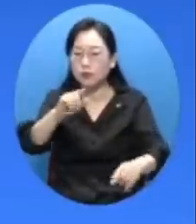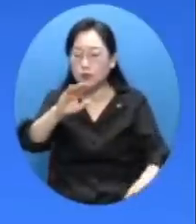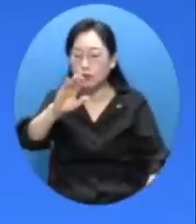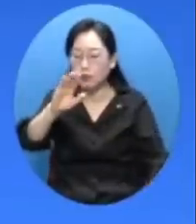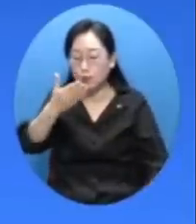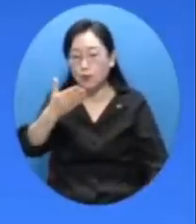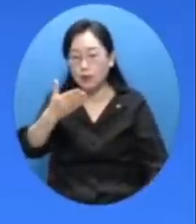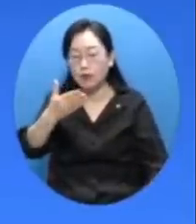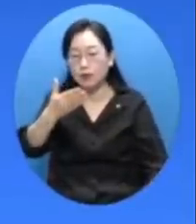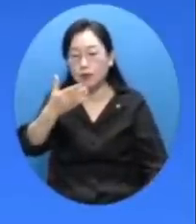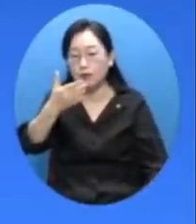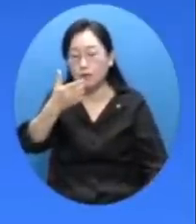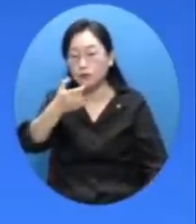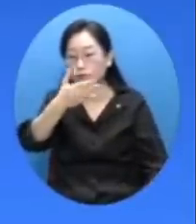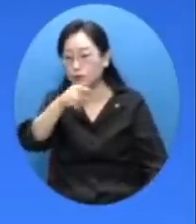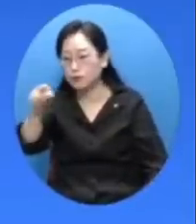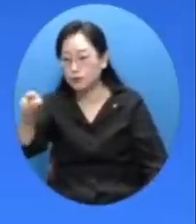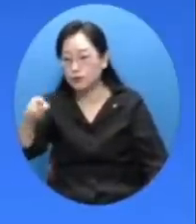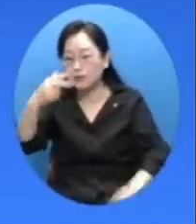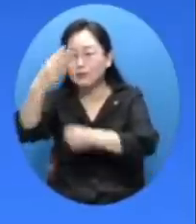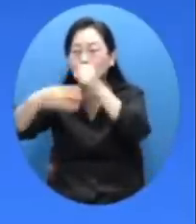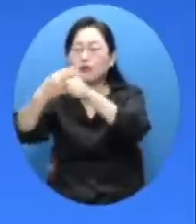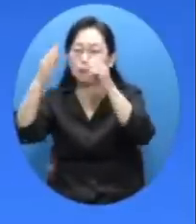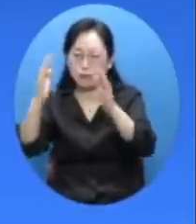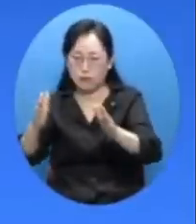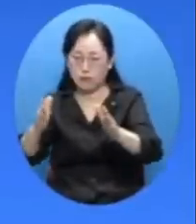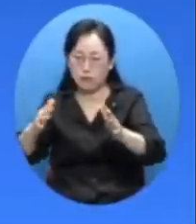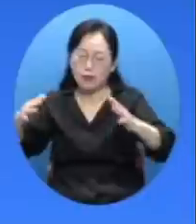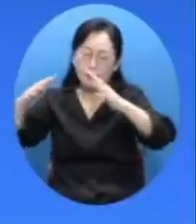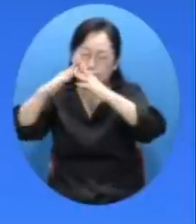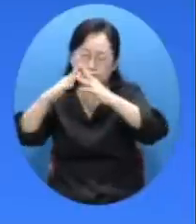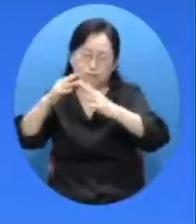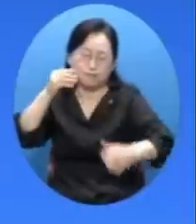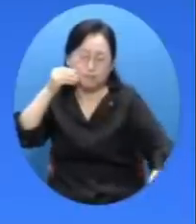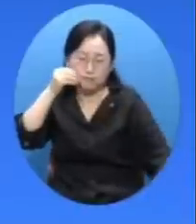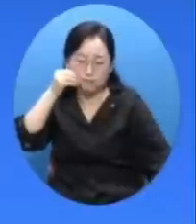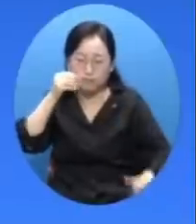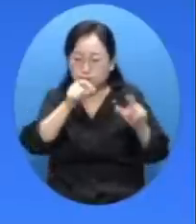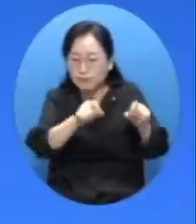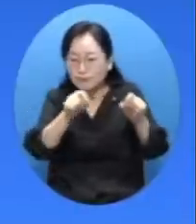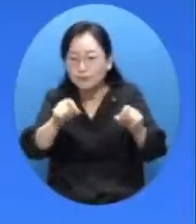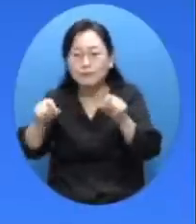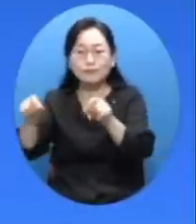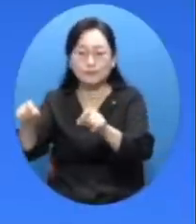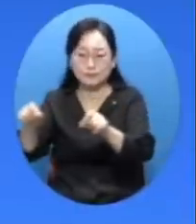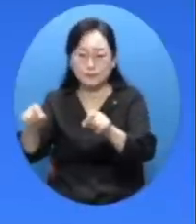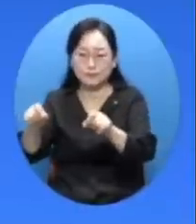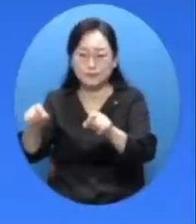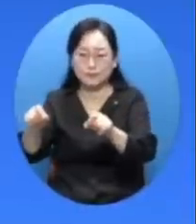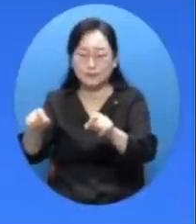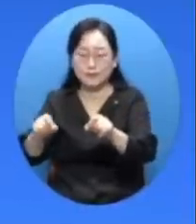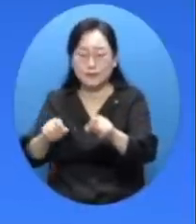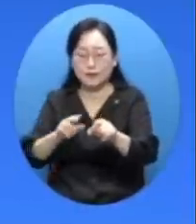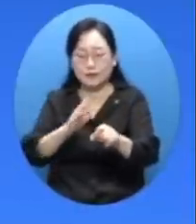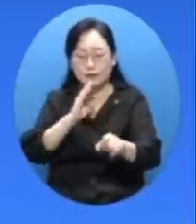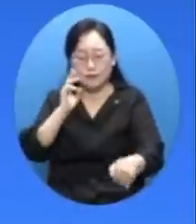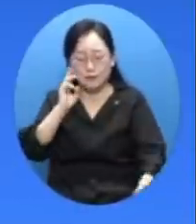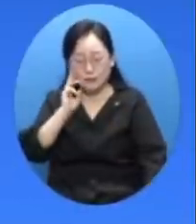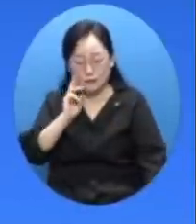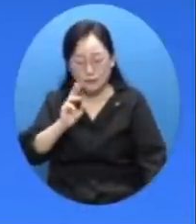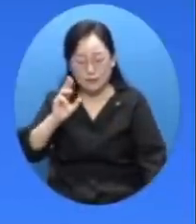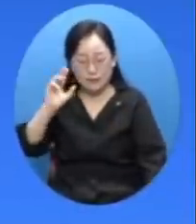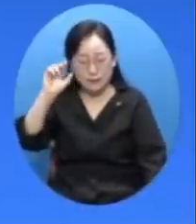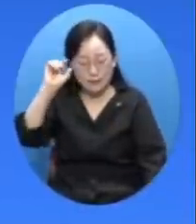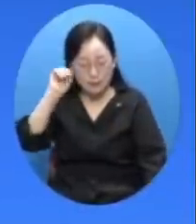걸려서 1년 반이면 끝날 공사가 4년이 걸려서 공사가 지연되면서 말할 수 없는 어려움의 과정을